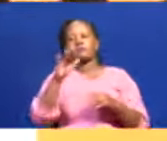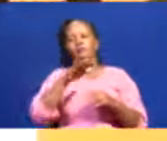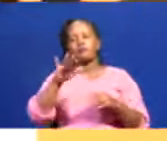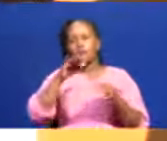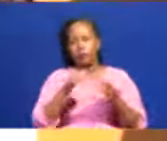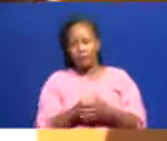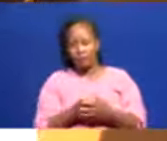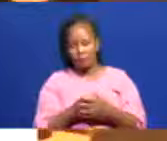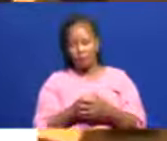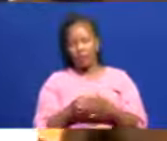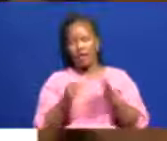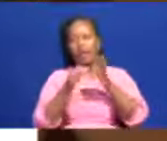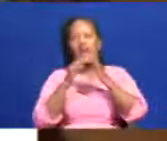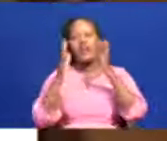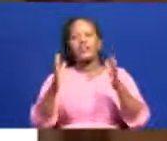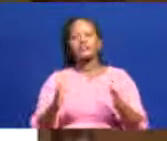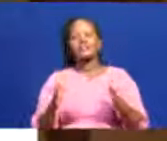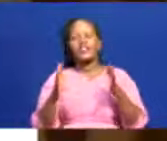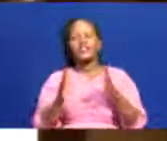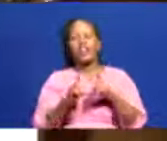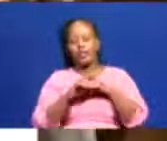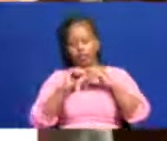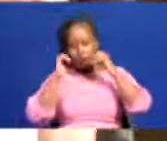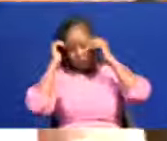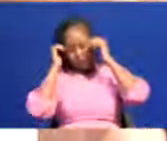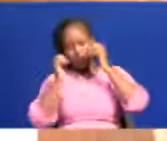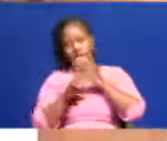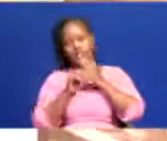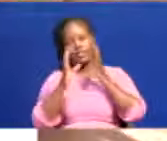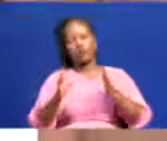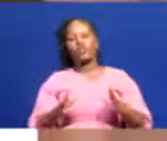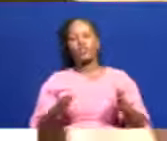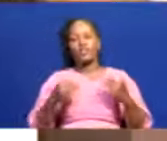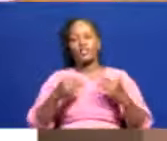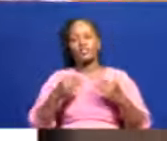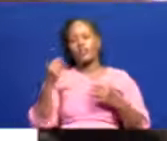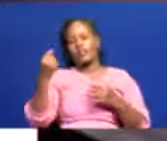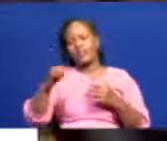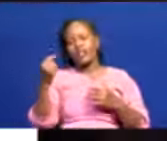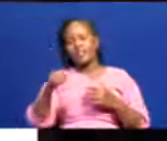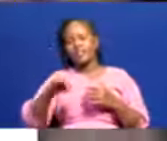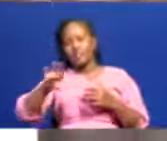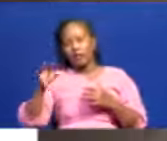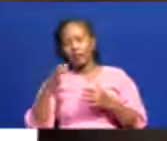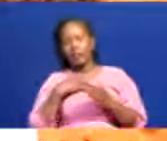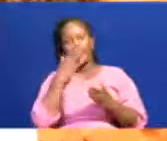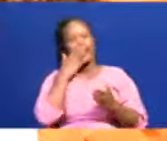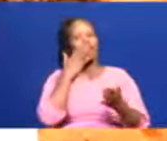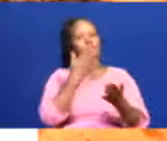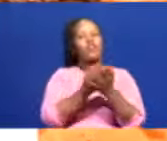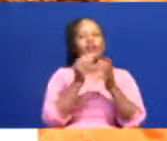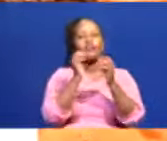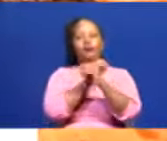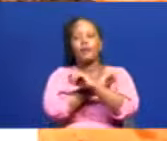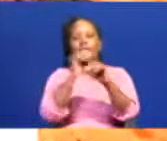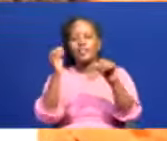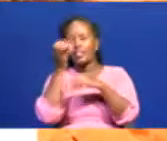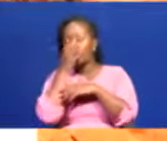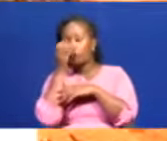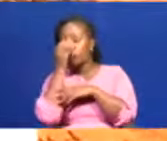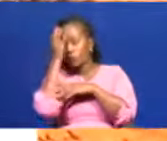Baadhi ya viongozi na wadau wa elimu katika kaunti ya Garissa wameshukuru Rais William Ruto kwa kuafikia mapendekezo ya jopo la Rais kuhusu